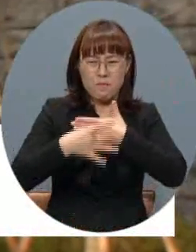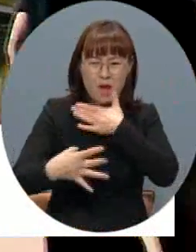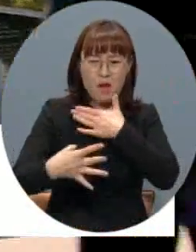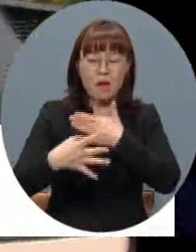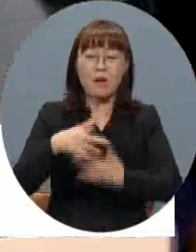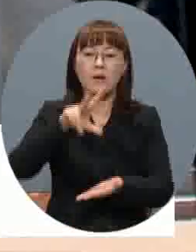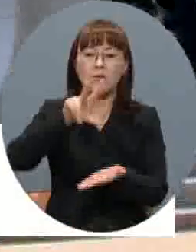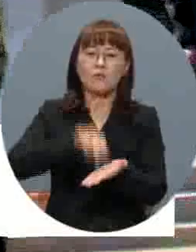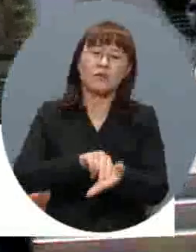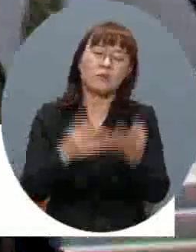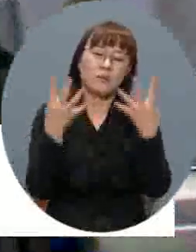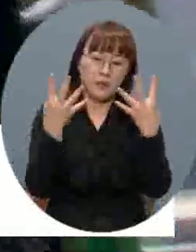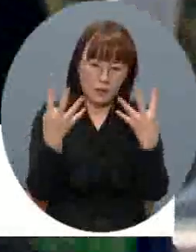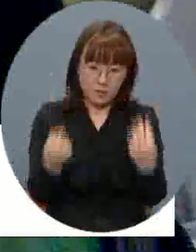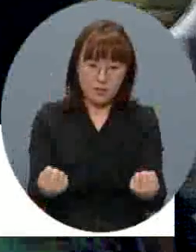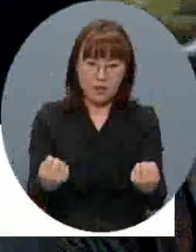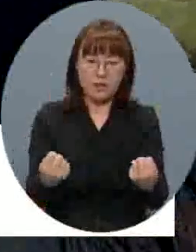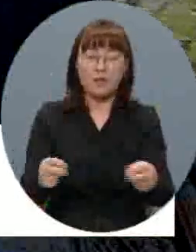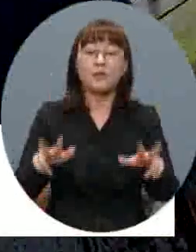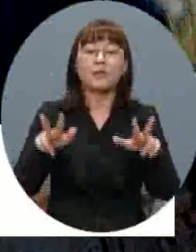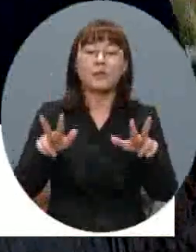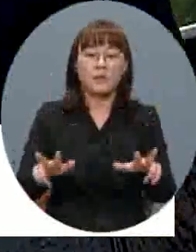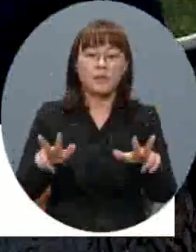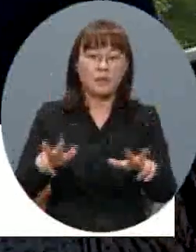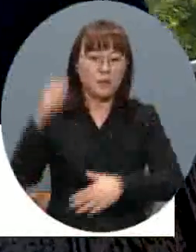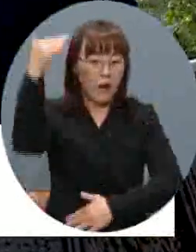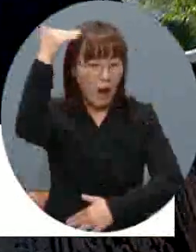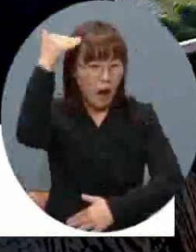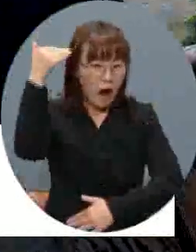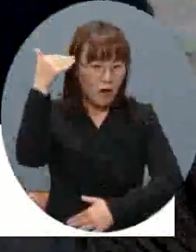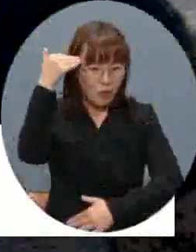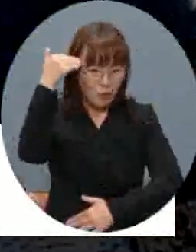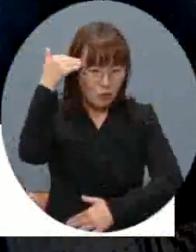빼사무치는 그런 문제가 많이 있었어요. 그러나 이제는